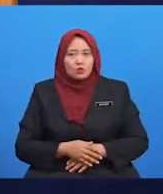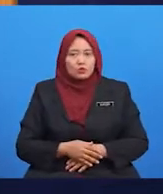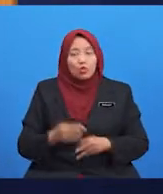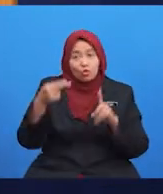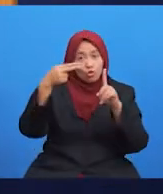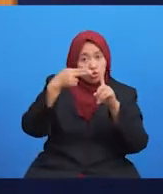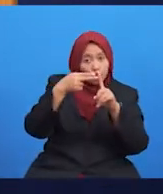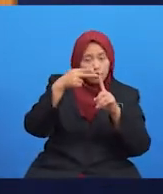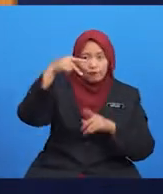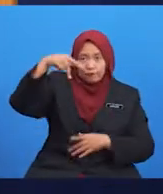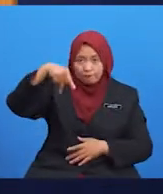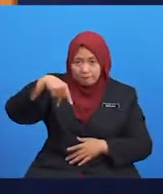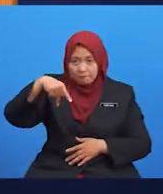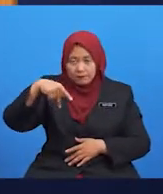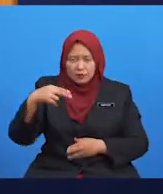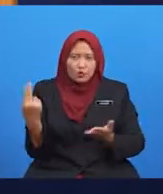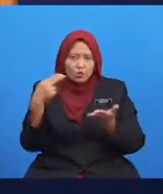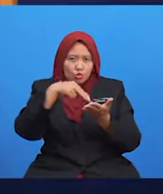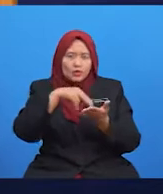6 kali.